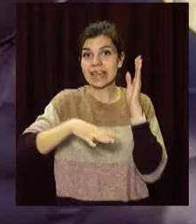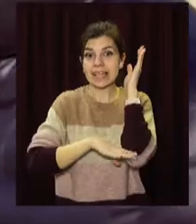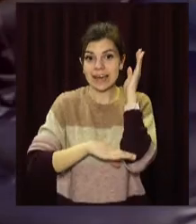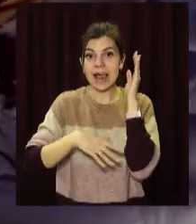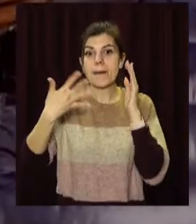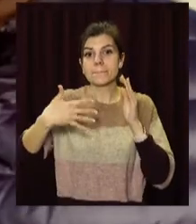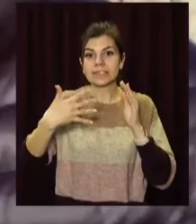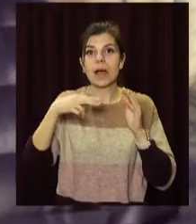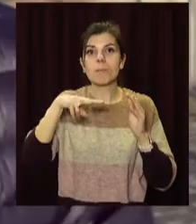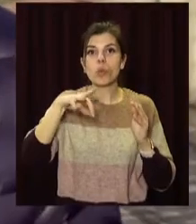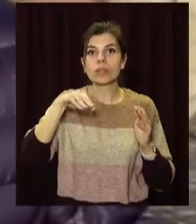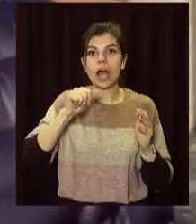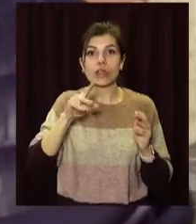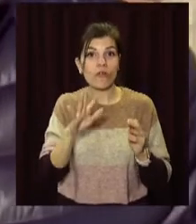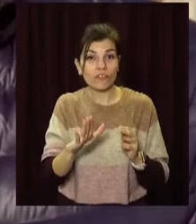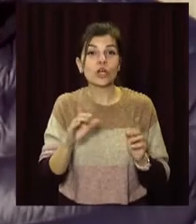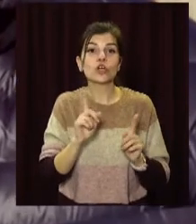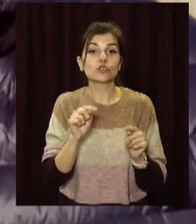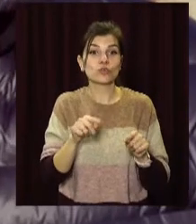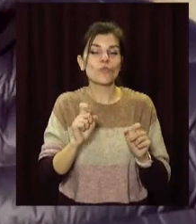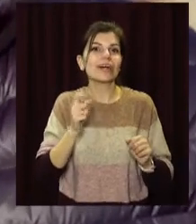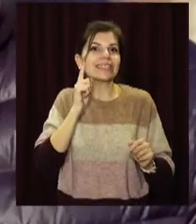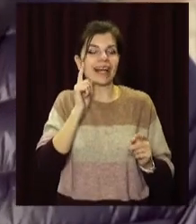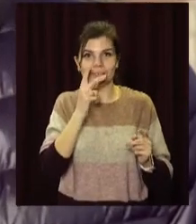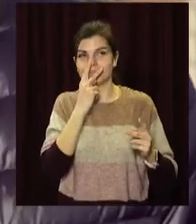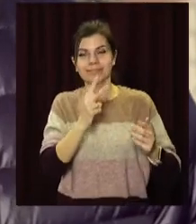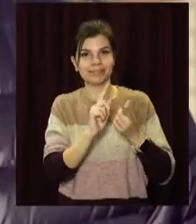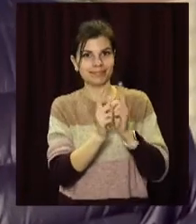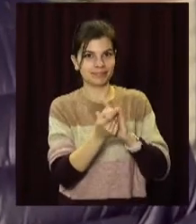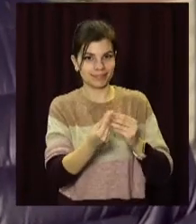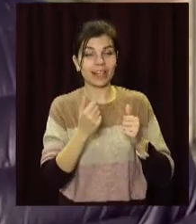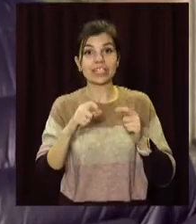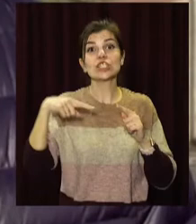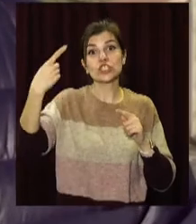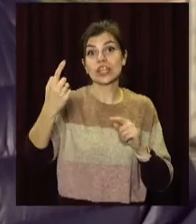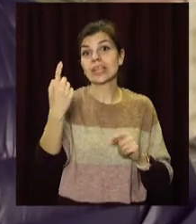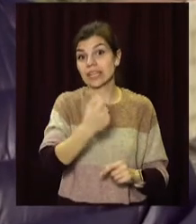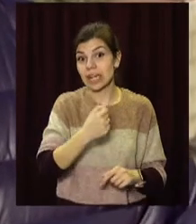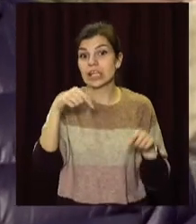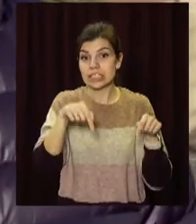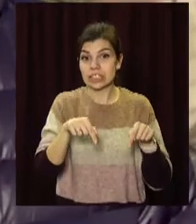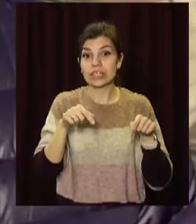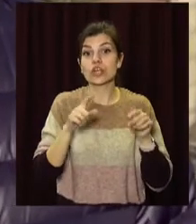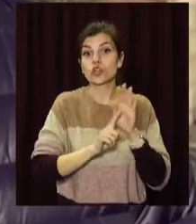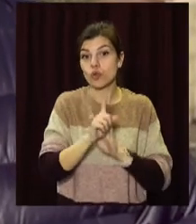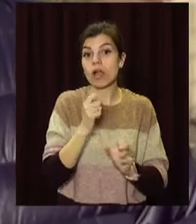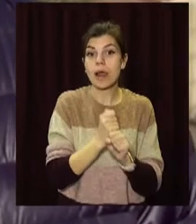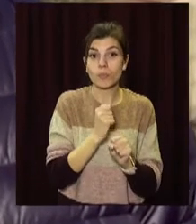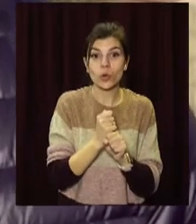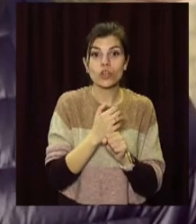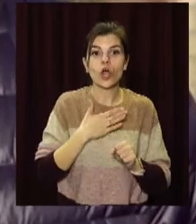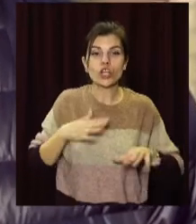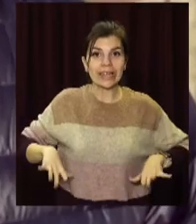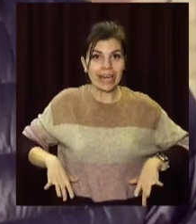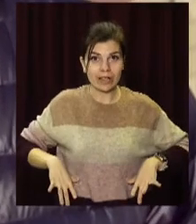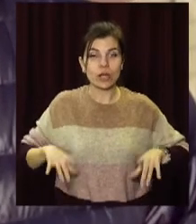50 платанів для того, щоб ще к тому ж як-то зеленити цей участок. І вже з наступної тижні тут буде начнут работать наши тренера